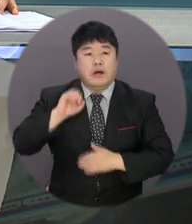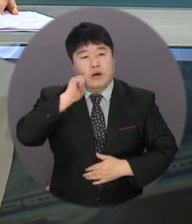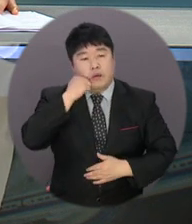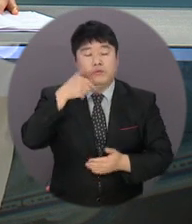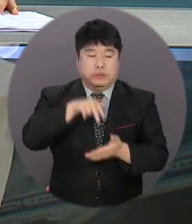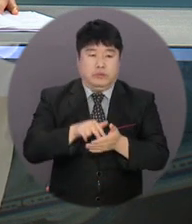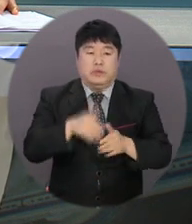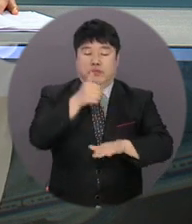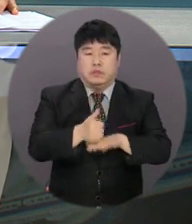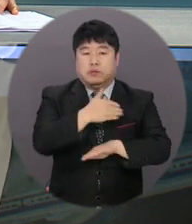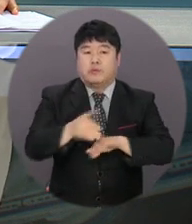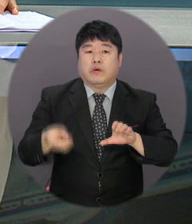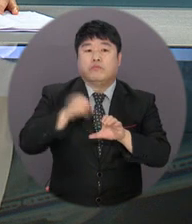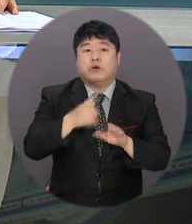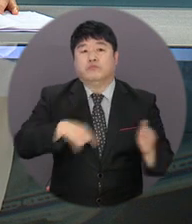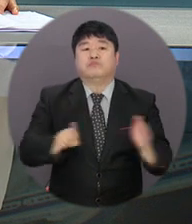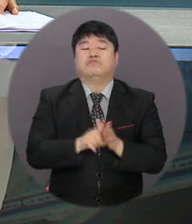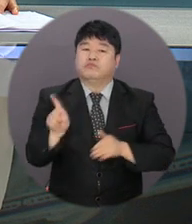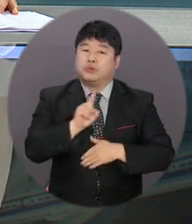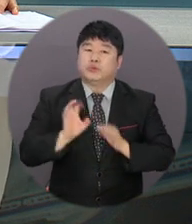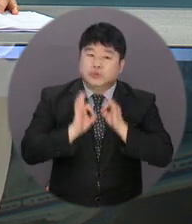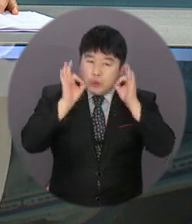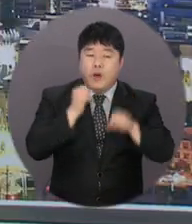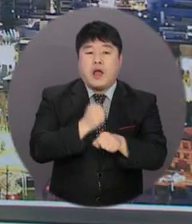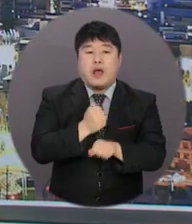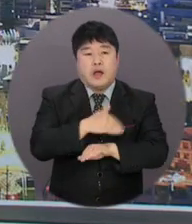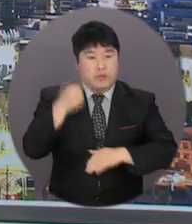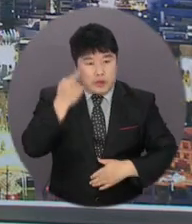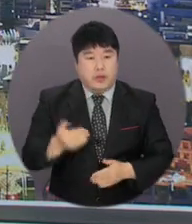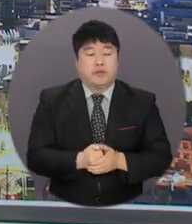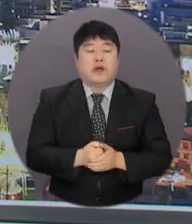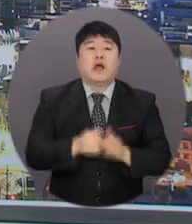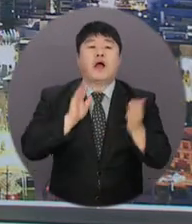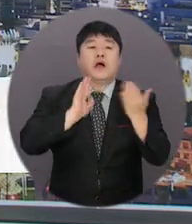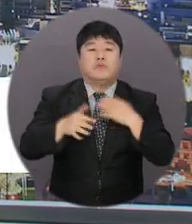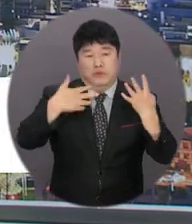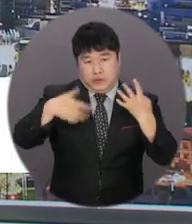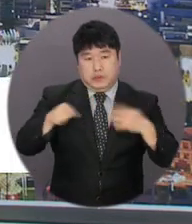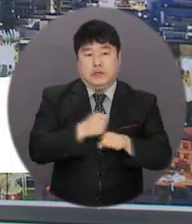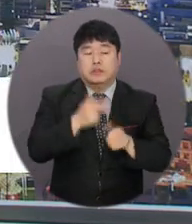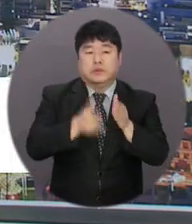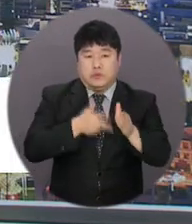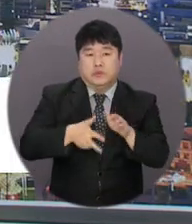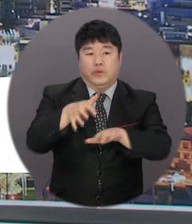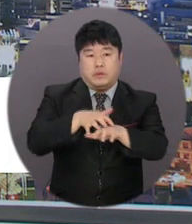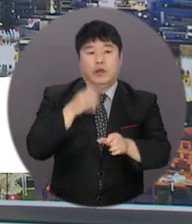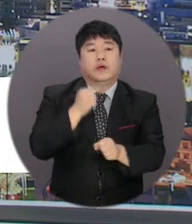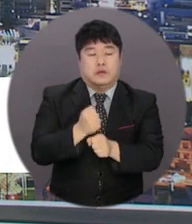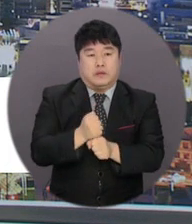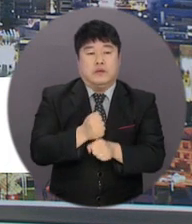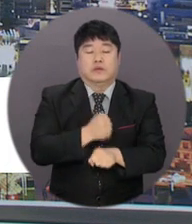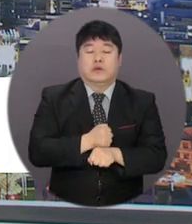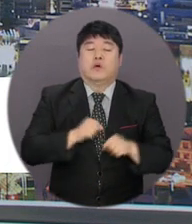상황인데요. 최종안에 포함되기 위해서 어떤 노력을 하실 계획이신가요? 예, 앞으로 4차 철도망 구축 계획은